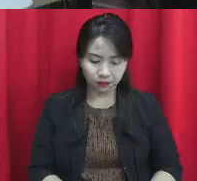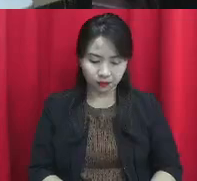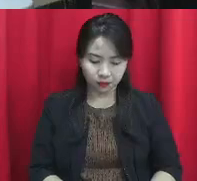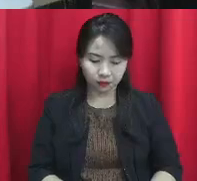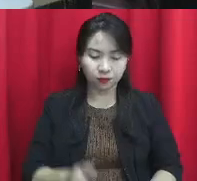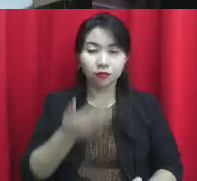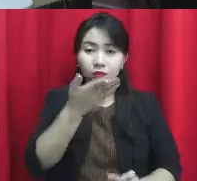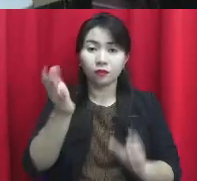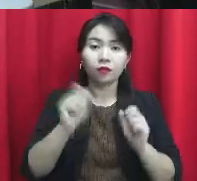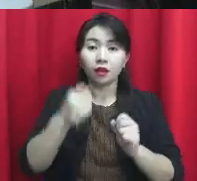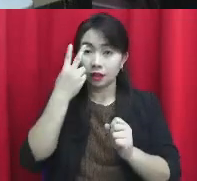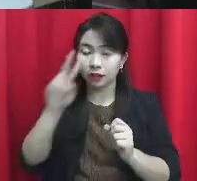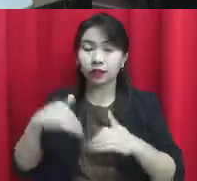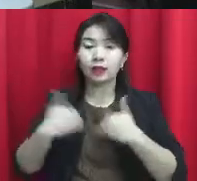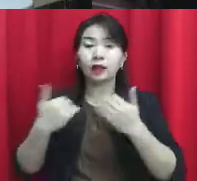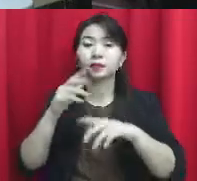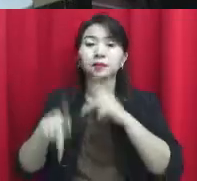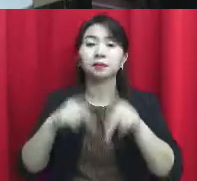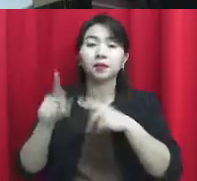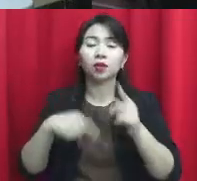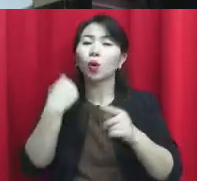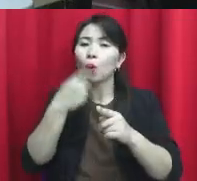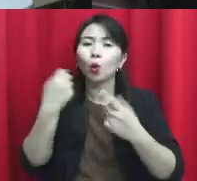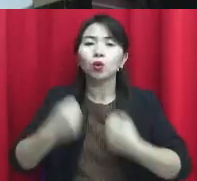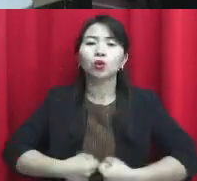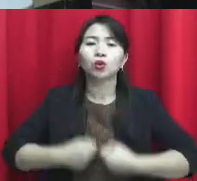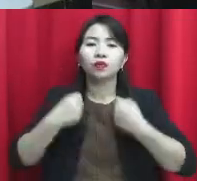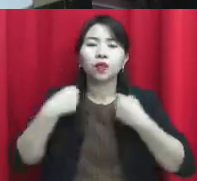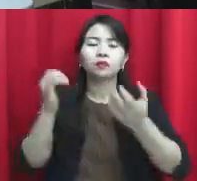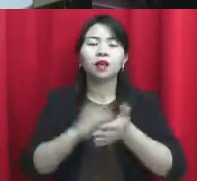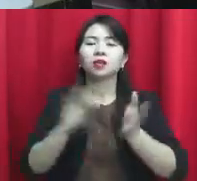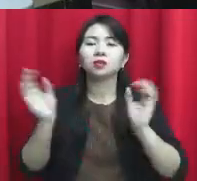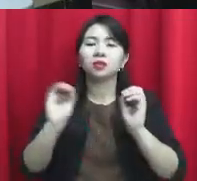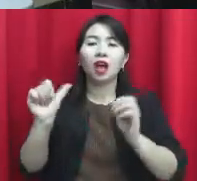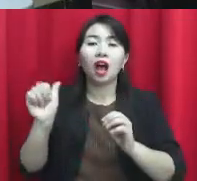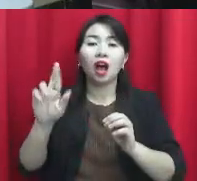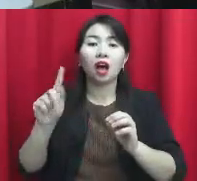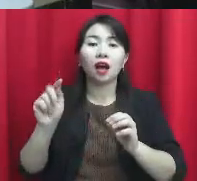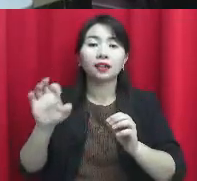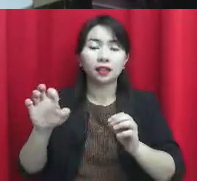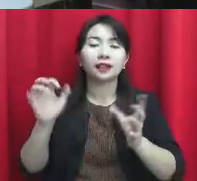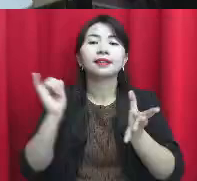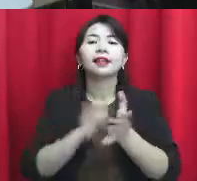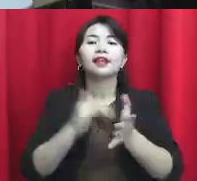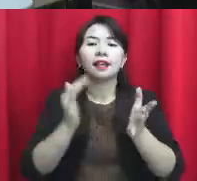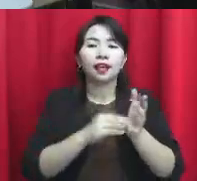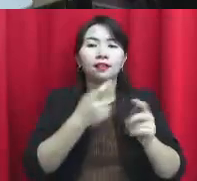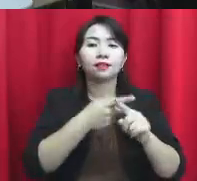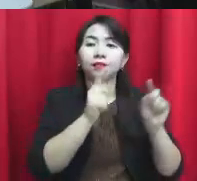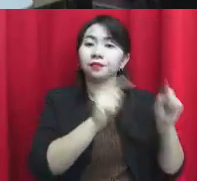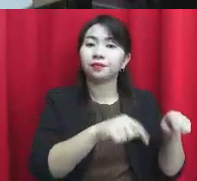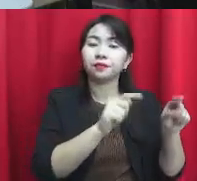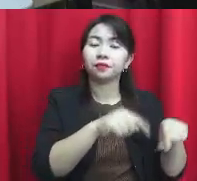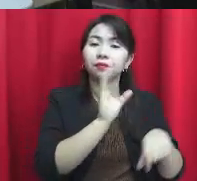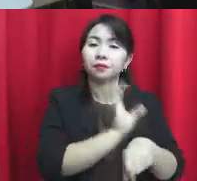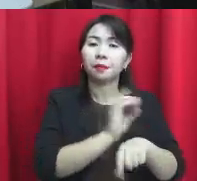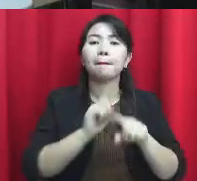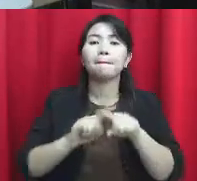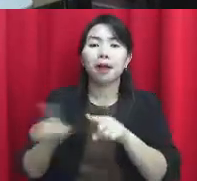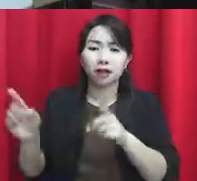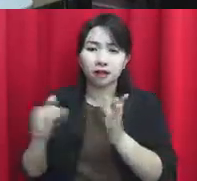training at yung mga walang arte during the training is those young people that comes from this church m pero